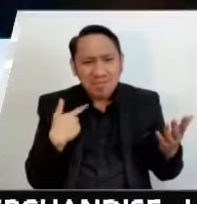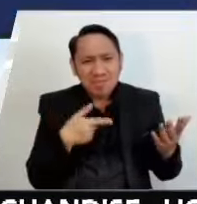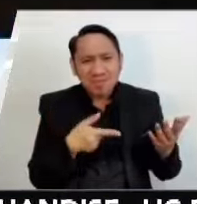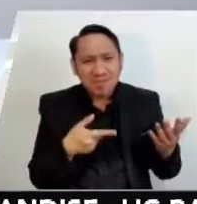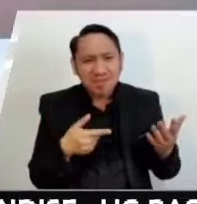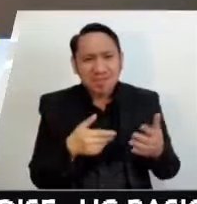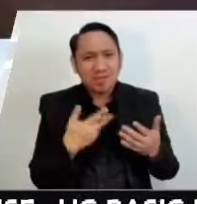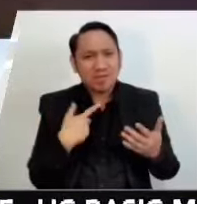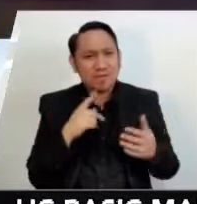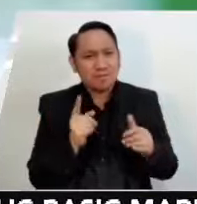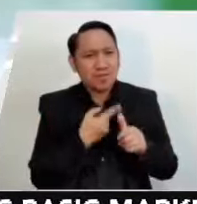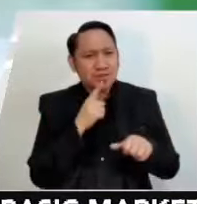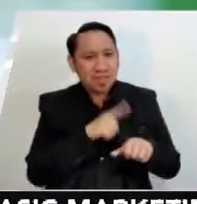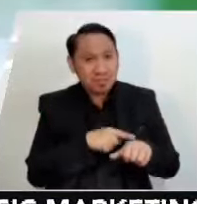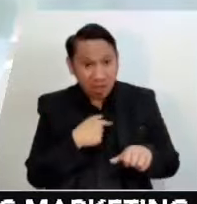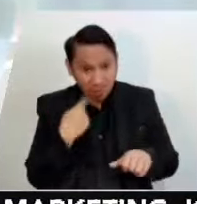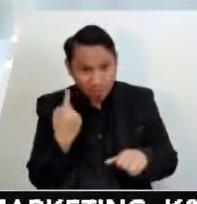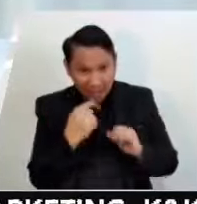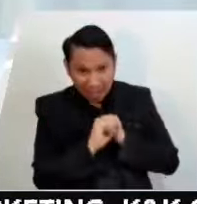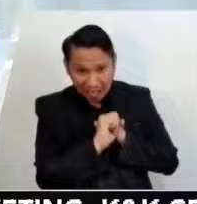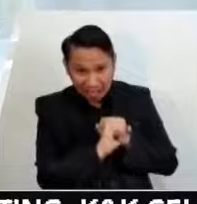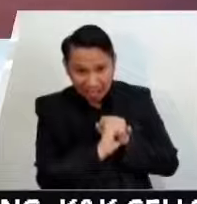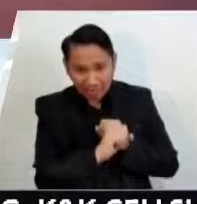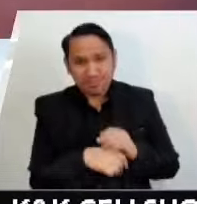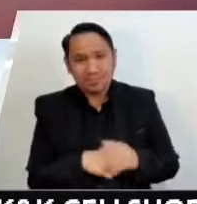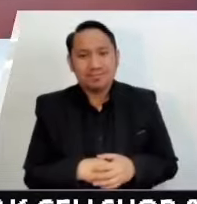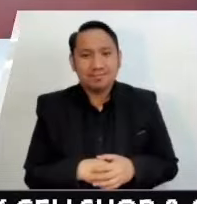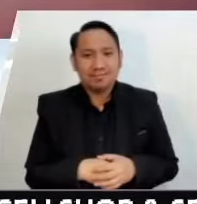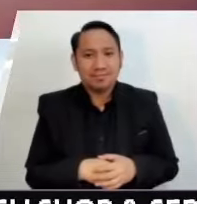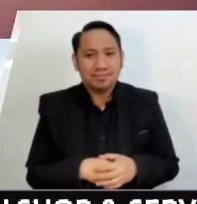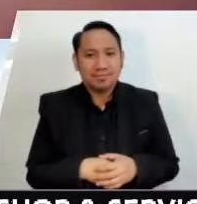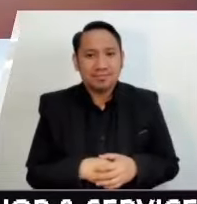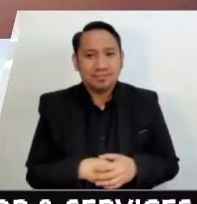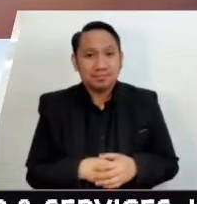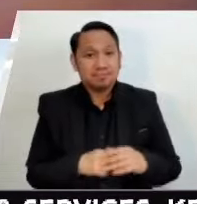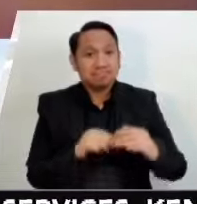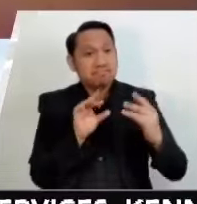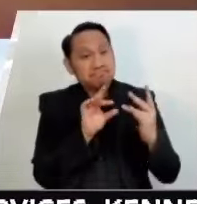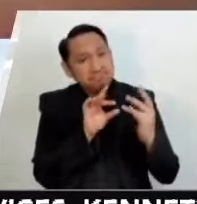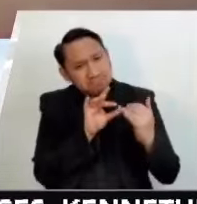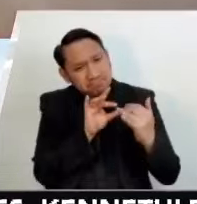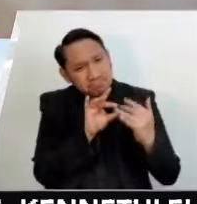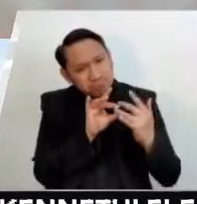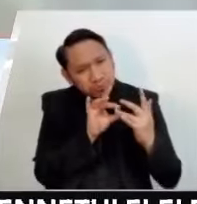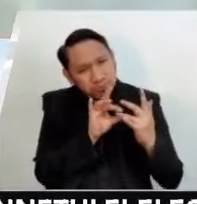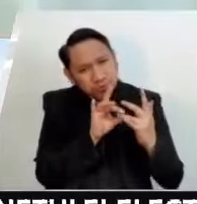nga lang ako eh. Just like this ring, so this